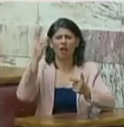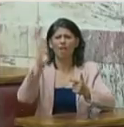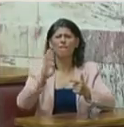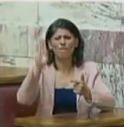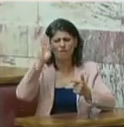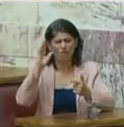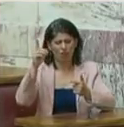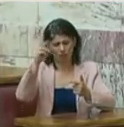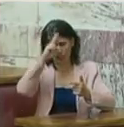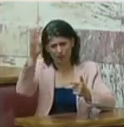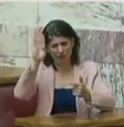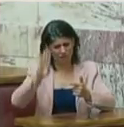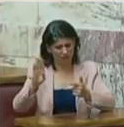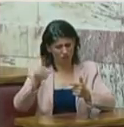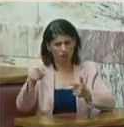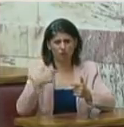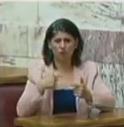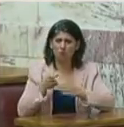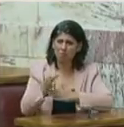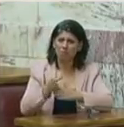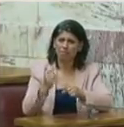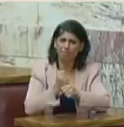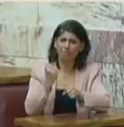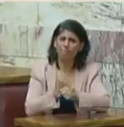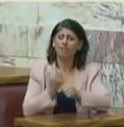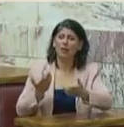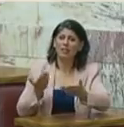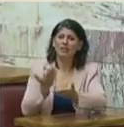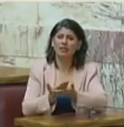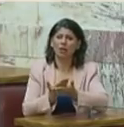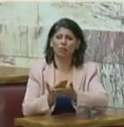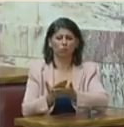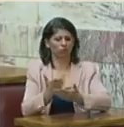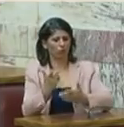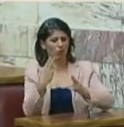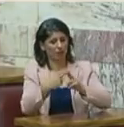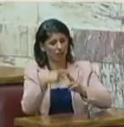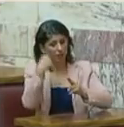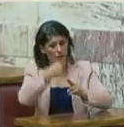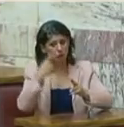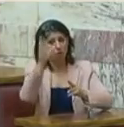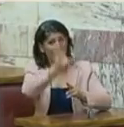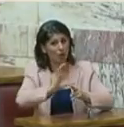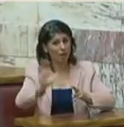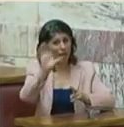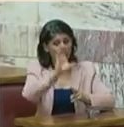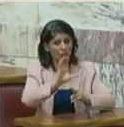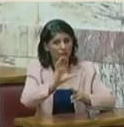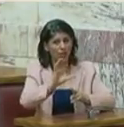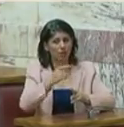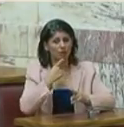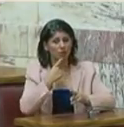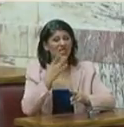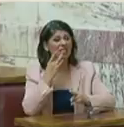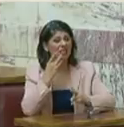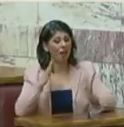ουσιαστικά ζητούσατε από Ευρωπαίους αξιωματούχους να σταθούν σκληρά απέναντι στην